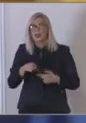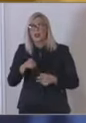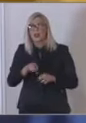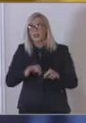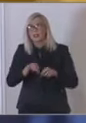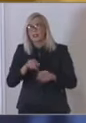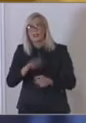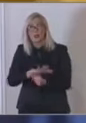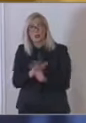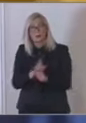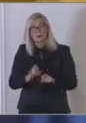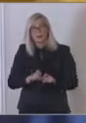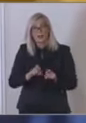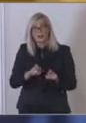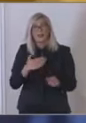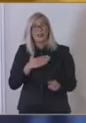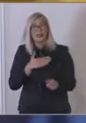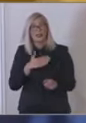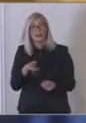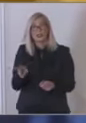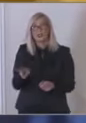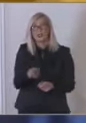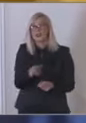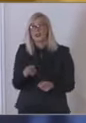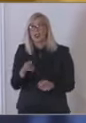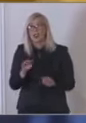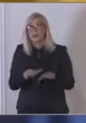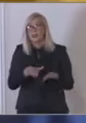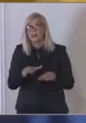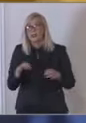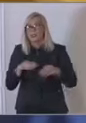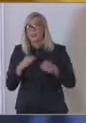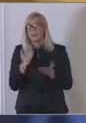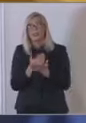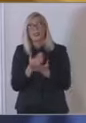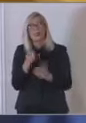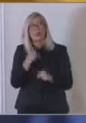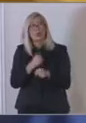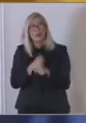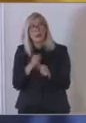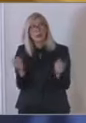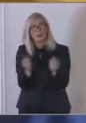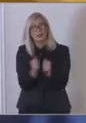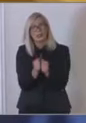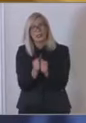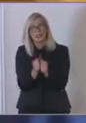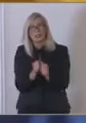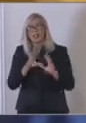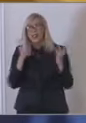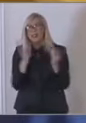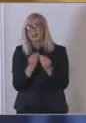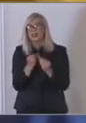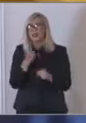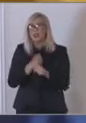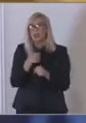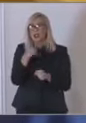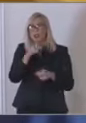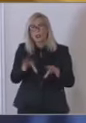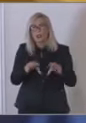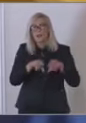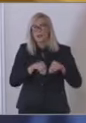Dy ministrit tona të shëndetësisë kanë punuar gjatë gjithë kësaj kohe së bashku. Të gjitha veprimet që janë ndërmarrë sa